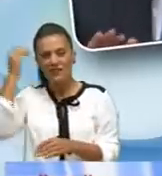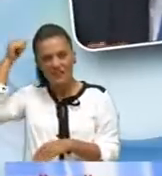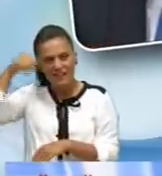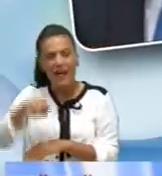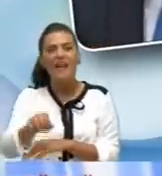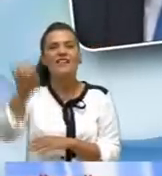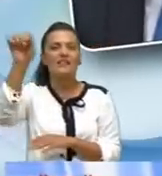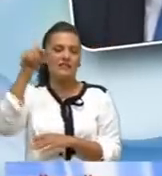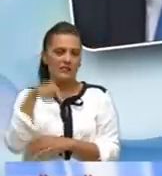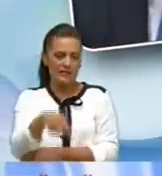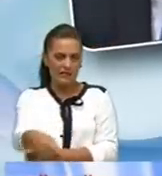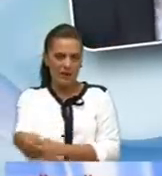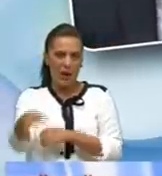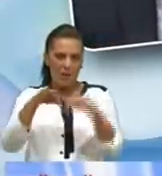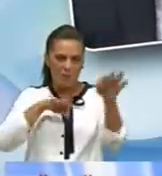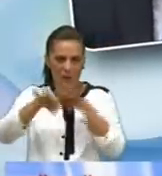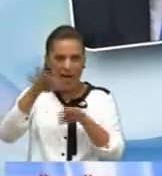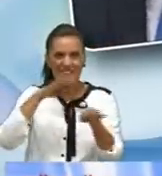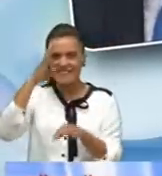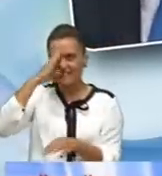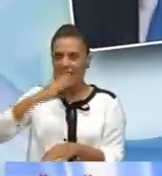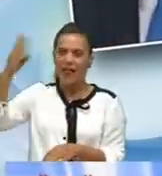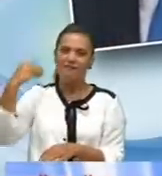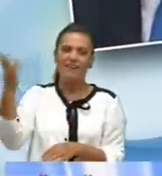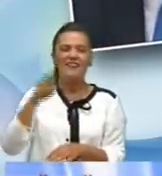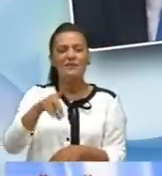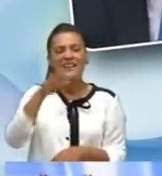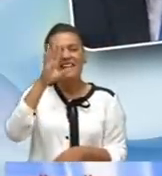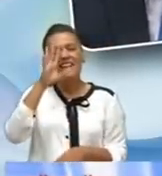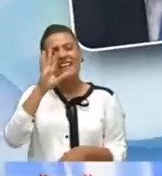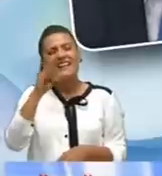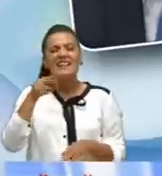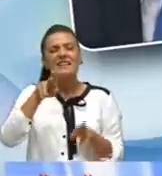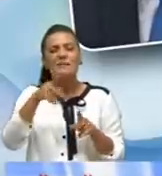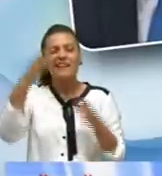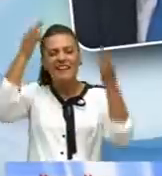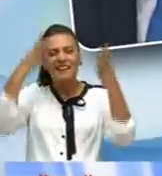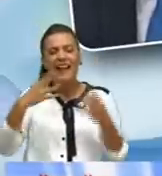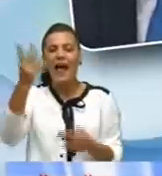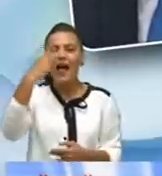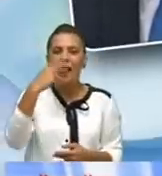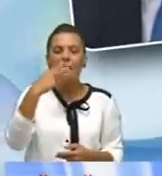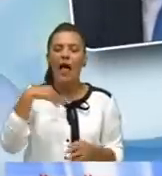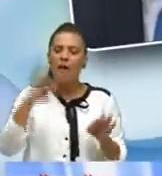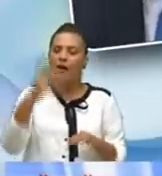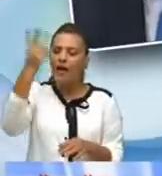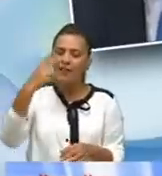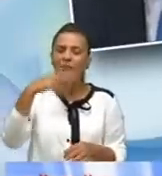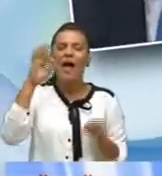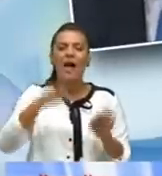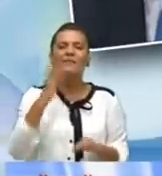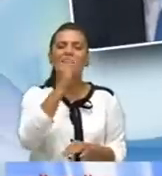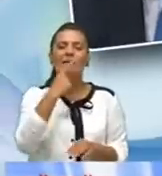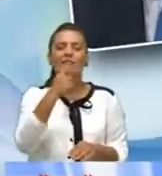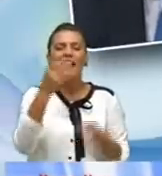daldırır, çıkarır. Evet. Mühendisini selamlar. Tıpkı harika, hem ağlarım hem giderim diyen gelin gibi. Güzel, şimdi bile tüylerim